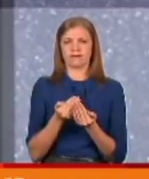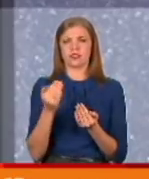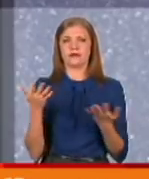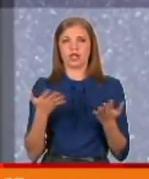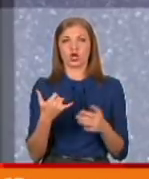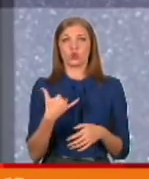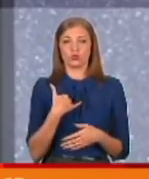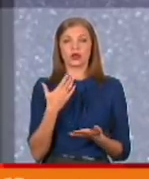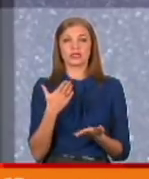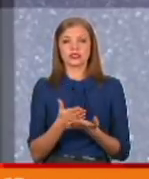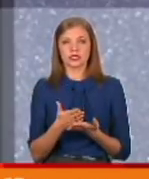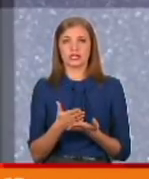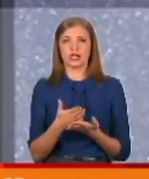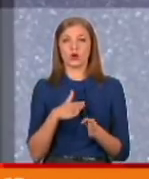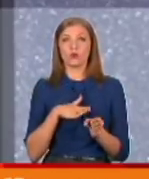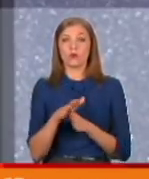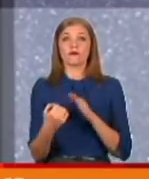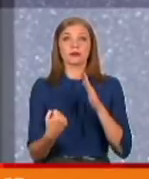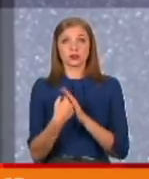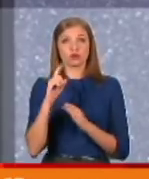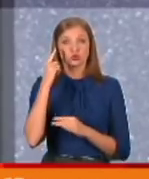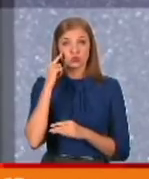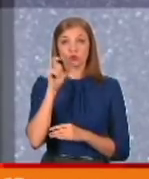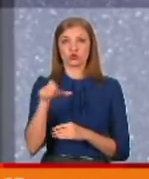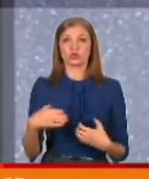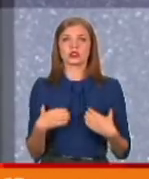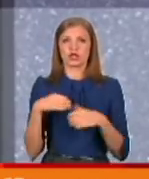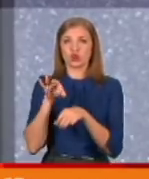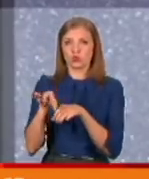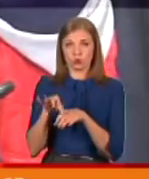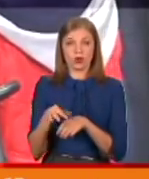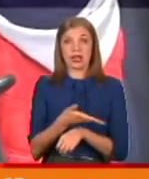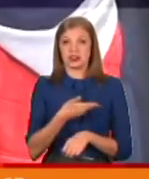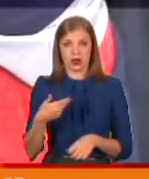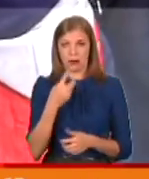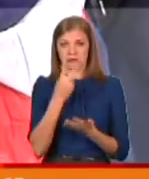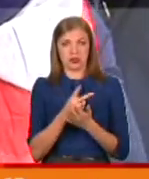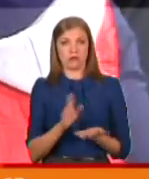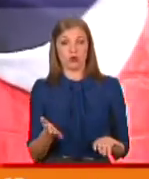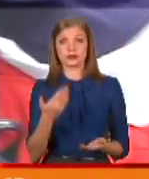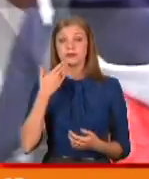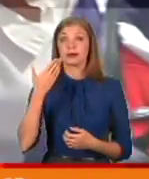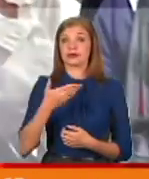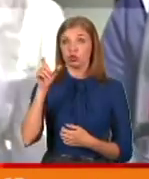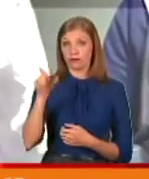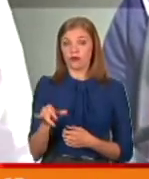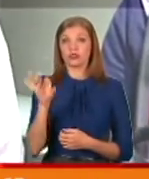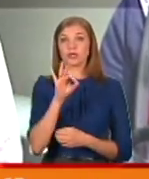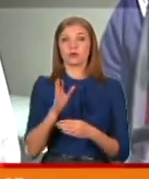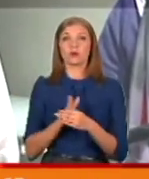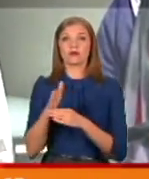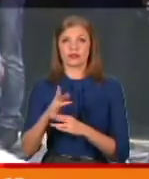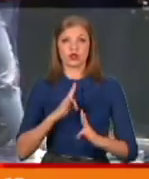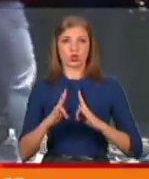в яких у нас є повні підстави думати, що їх страшно катують, йому не показали. Звітував Тоні Фріш і про